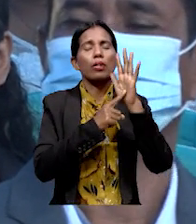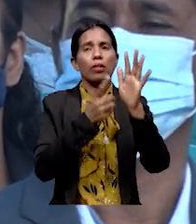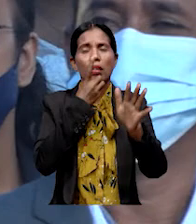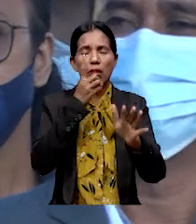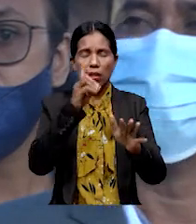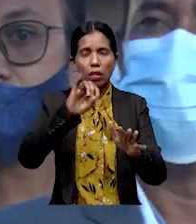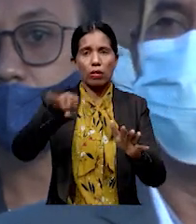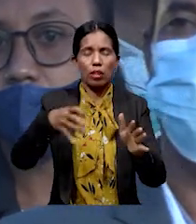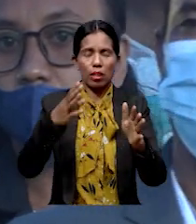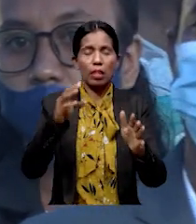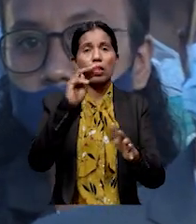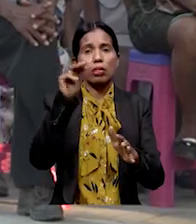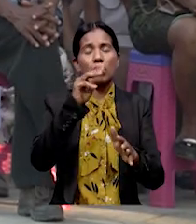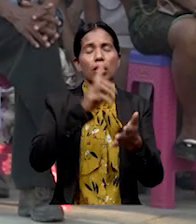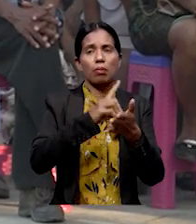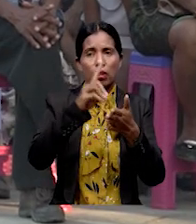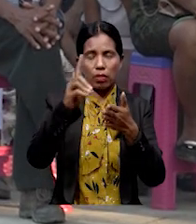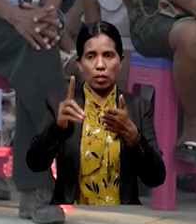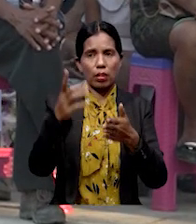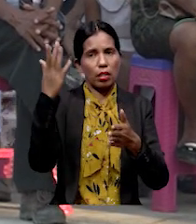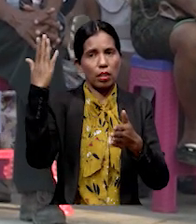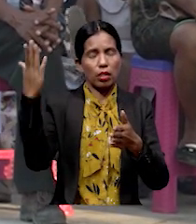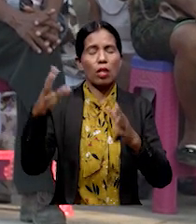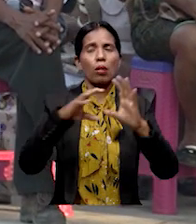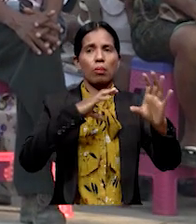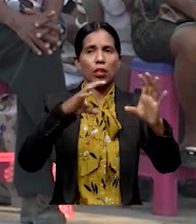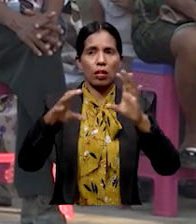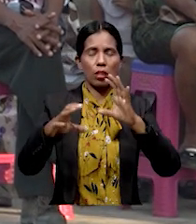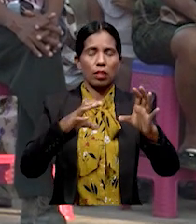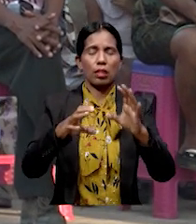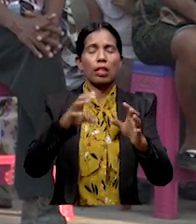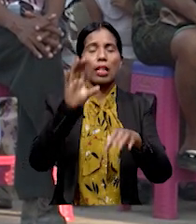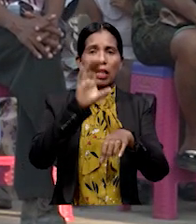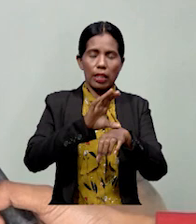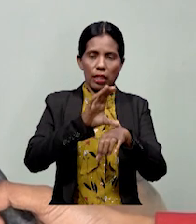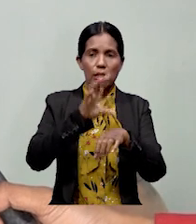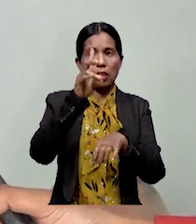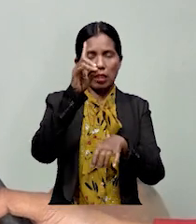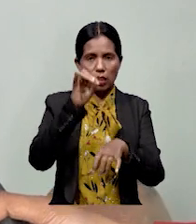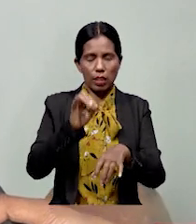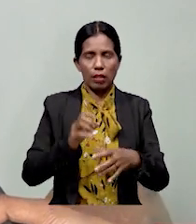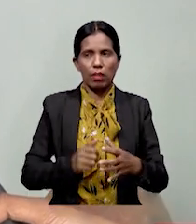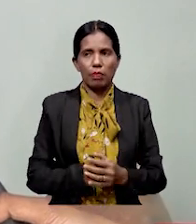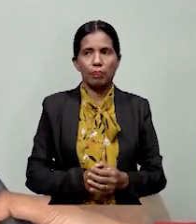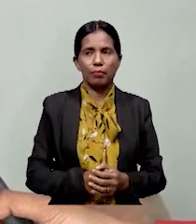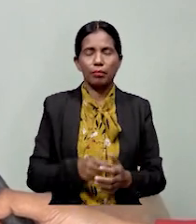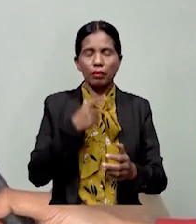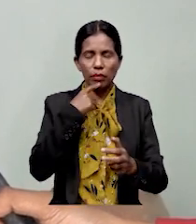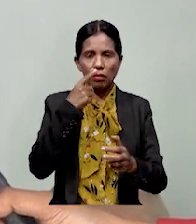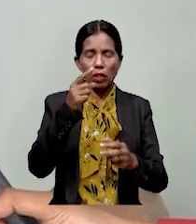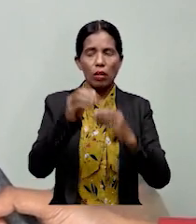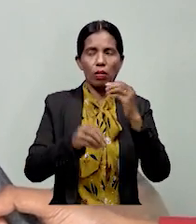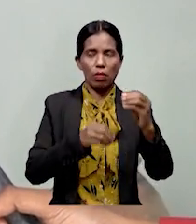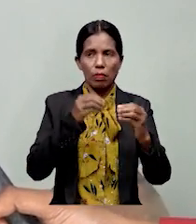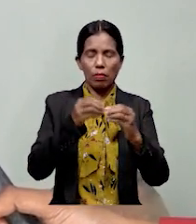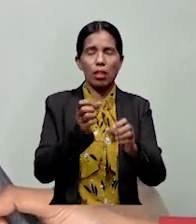sira segunda semana ne ia departamento komunikasaun do Sese Dili. Ordine significa ka saida. Significa